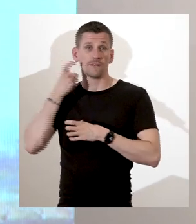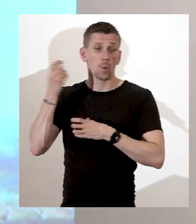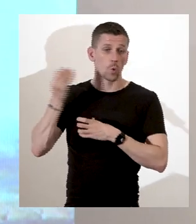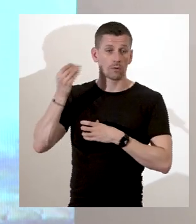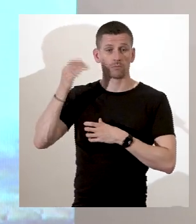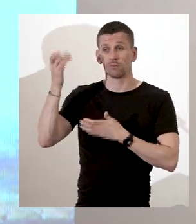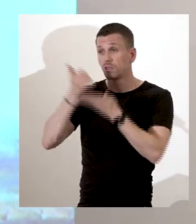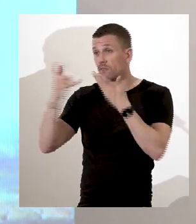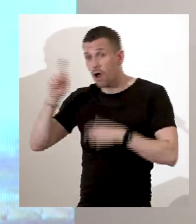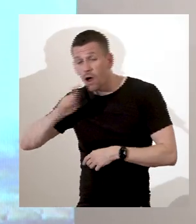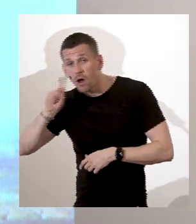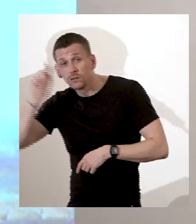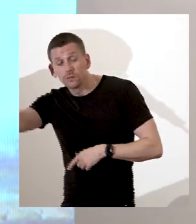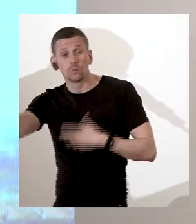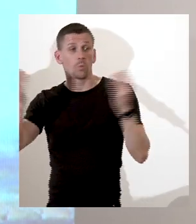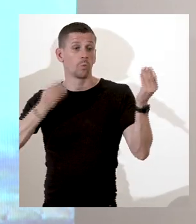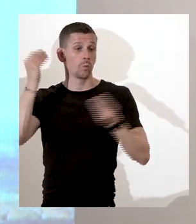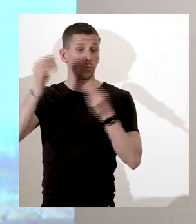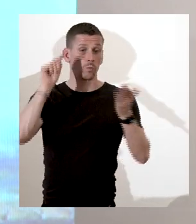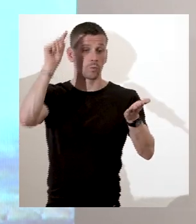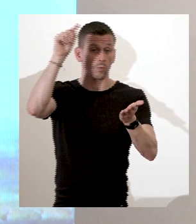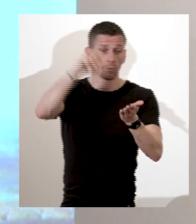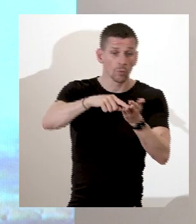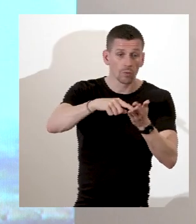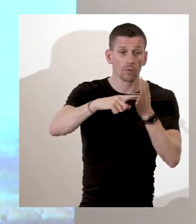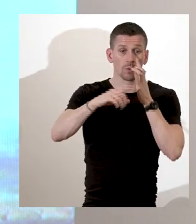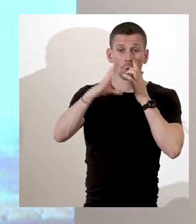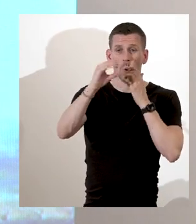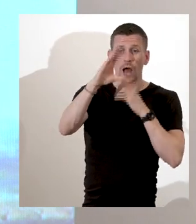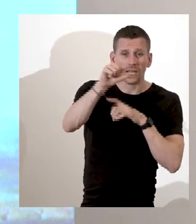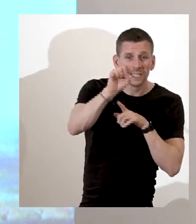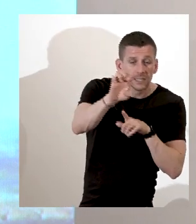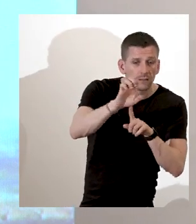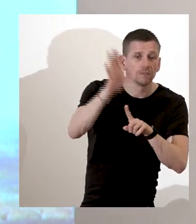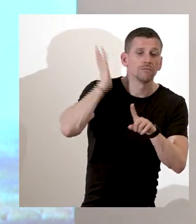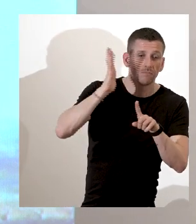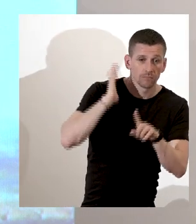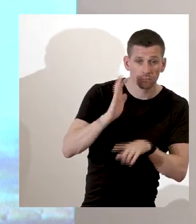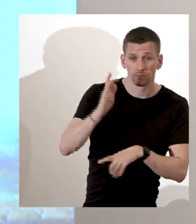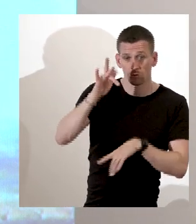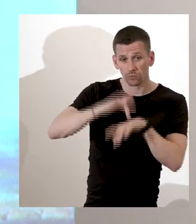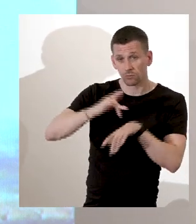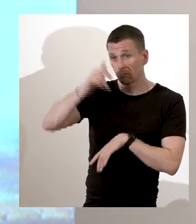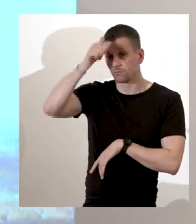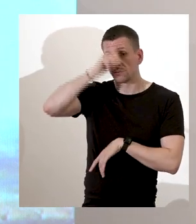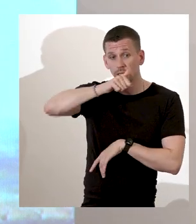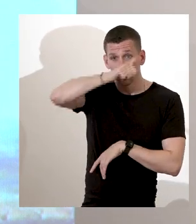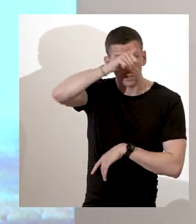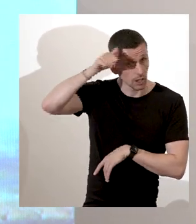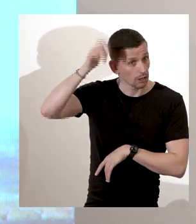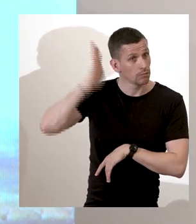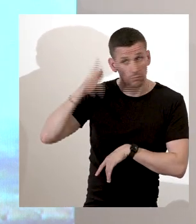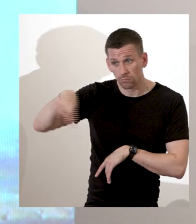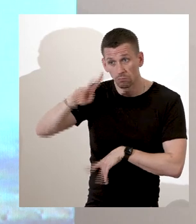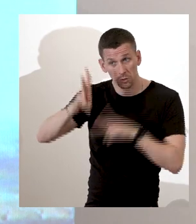chrétiens avant de se voir adoptés et de se convertir à l'islam. Au XVe siècle déjà, Ibn Khaldoun voyait